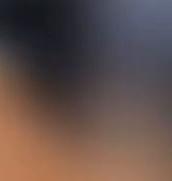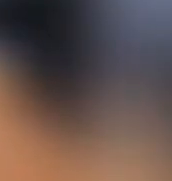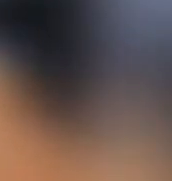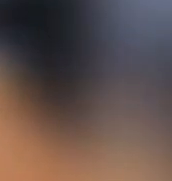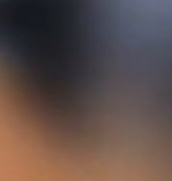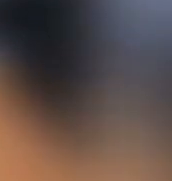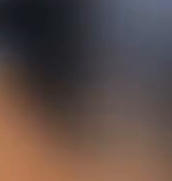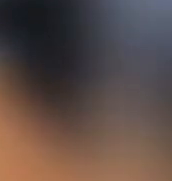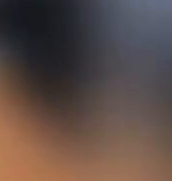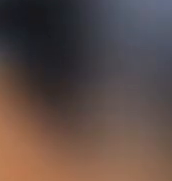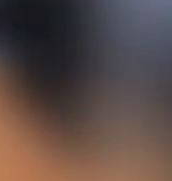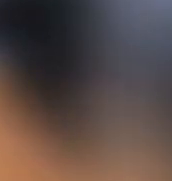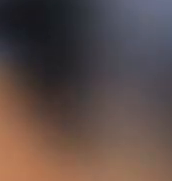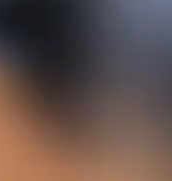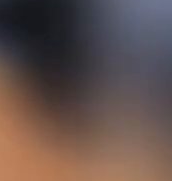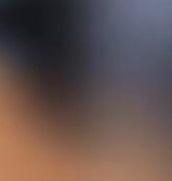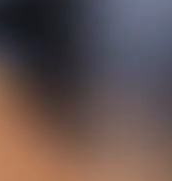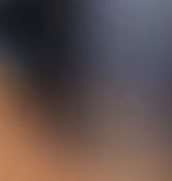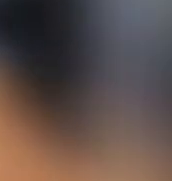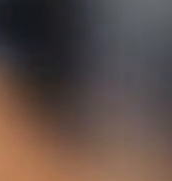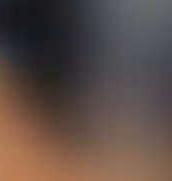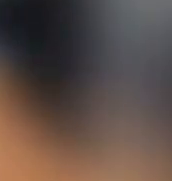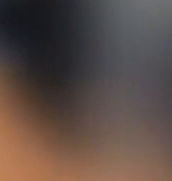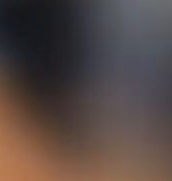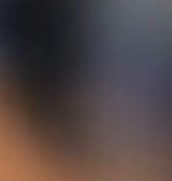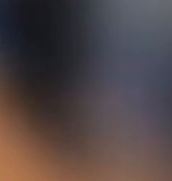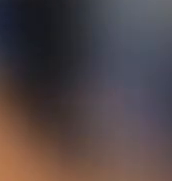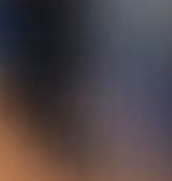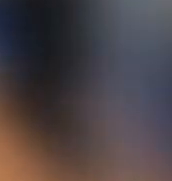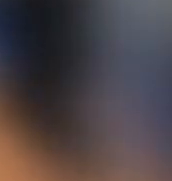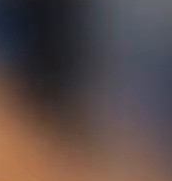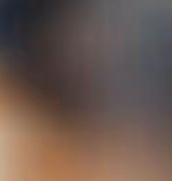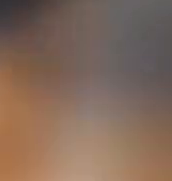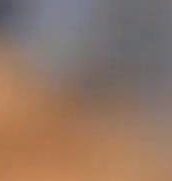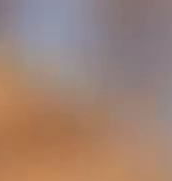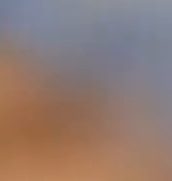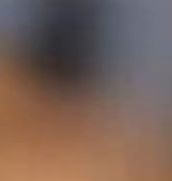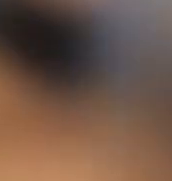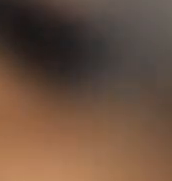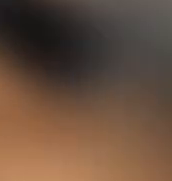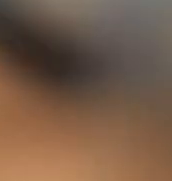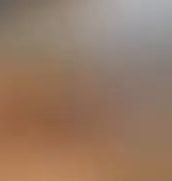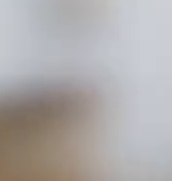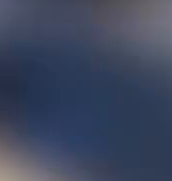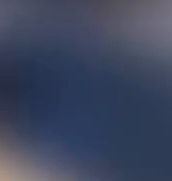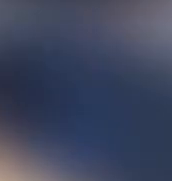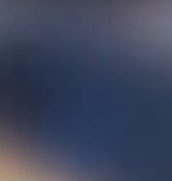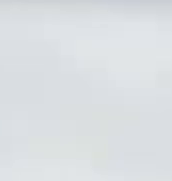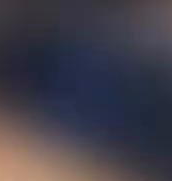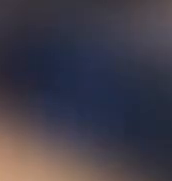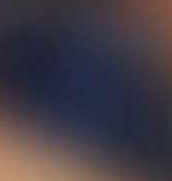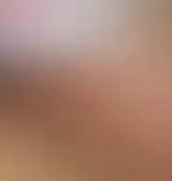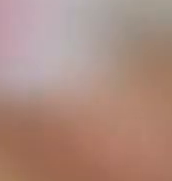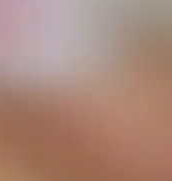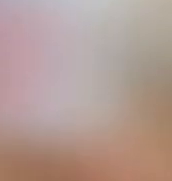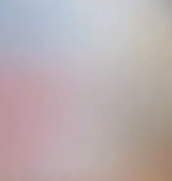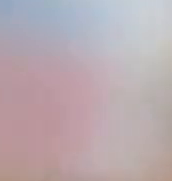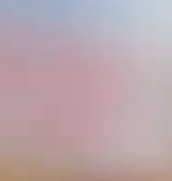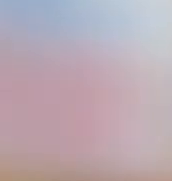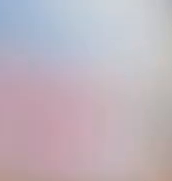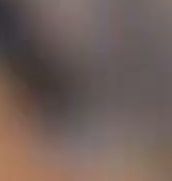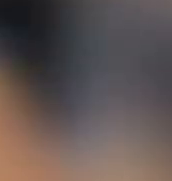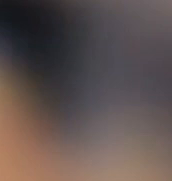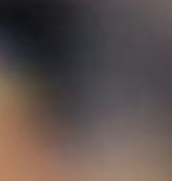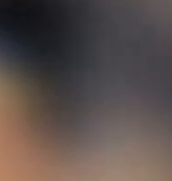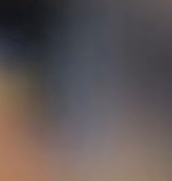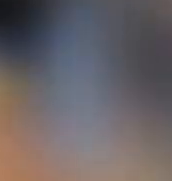account, pinost ng aktres na si Alice Dixon ang pagtanggap niya ng second dose ng Pfizer COVID-19 vaccine sa Maynila noong nakaraang